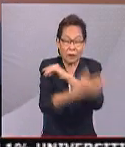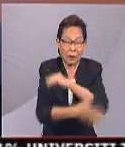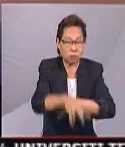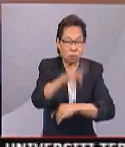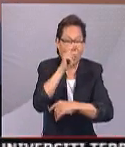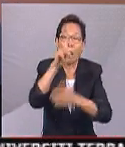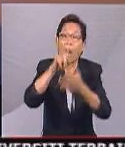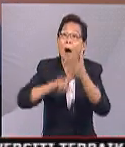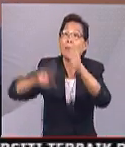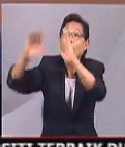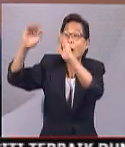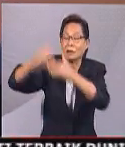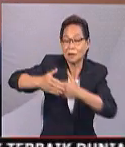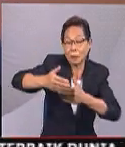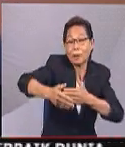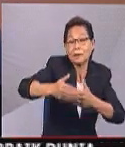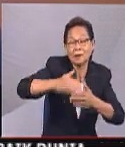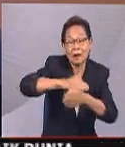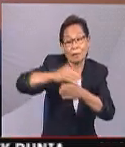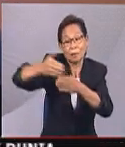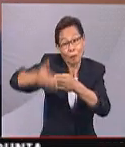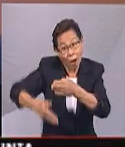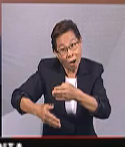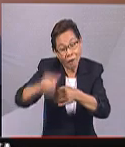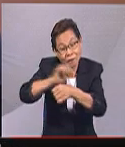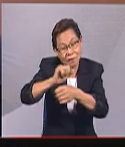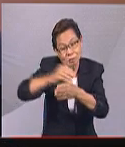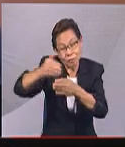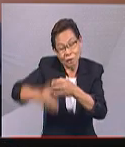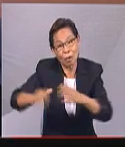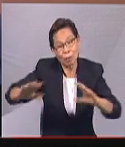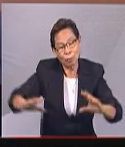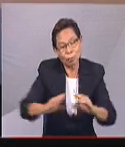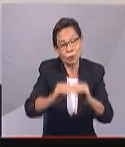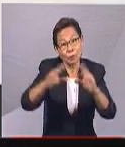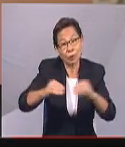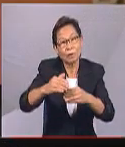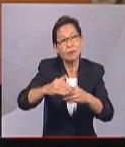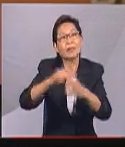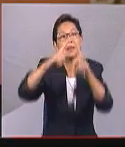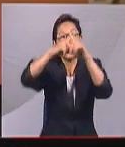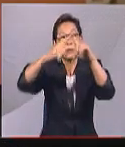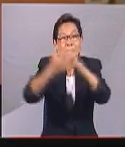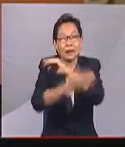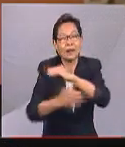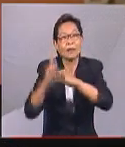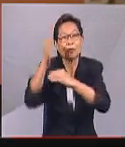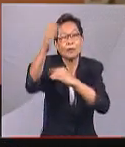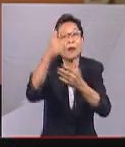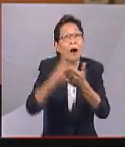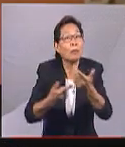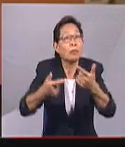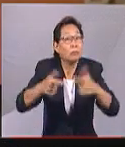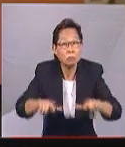apa harapan Tan Sri selepas ini dalam persidangan-persidangan Dewan Negara yang akan datang? Dewan Negara ini